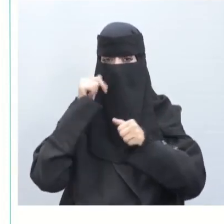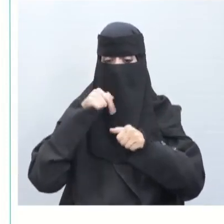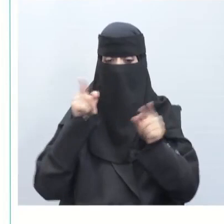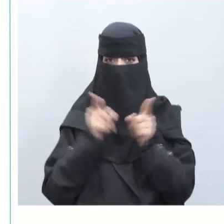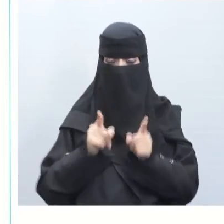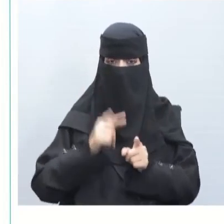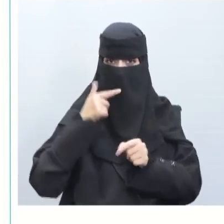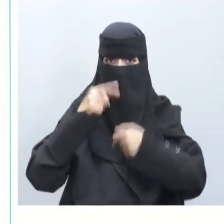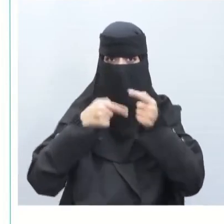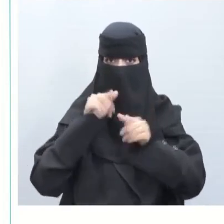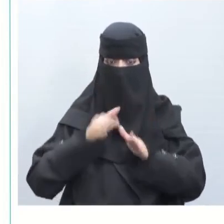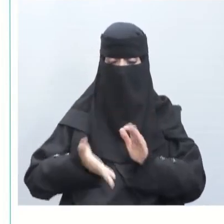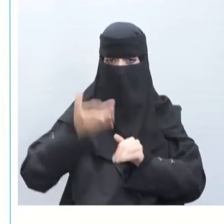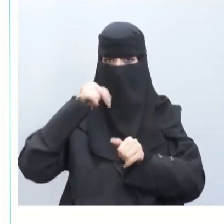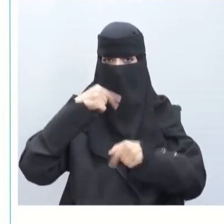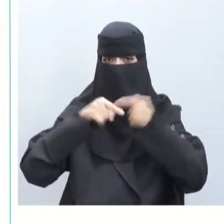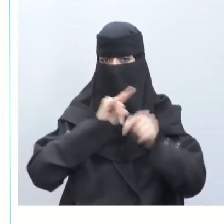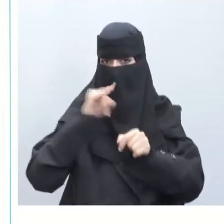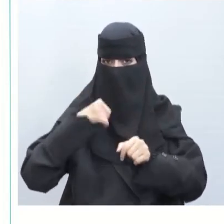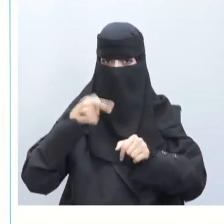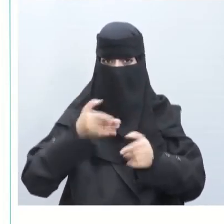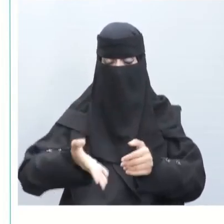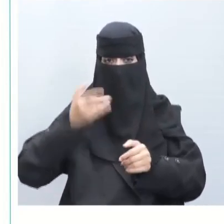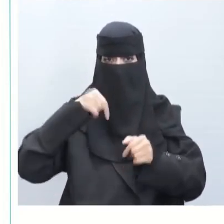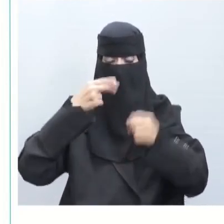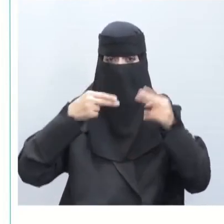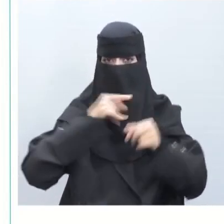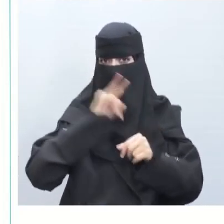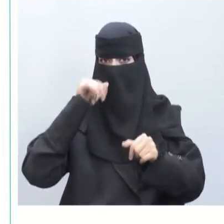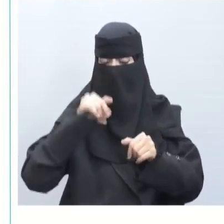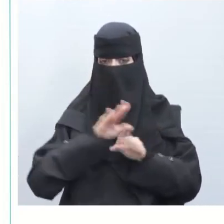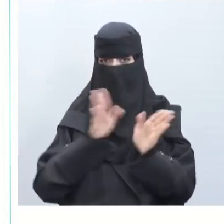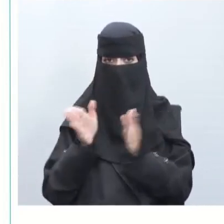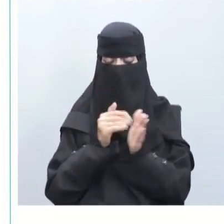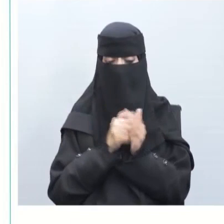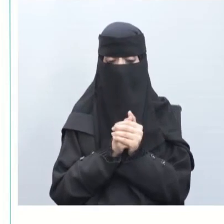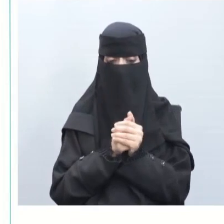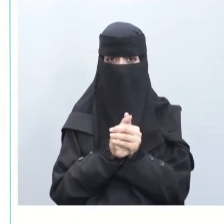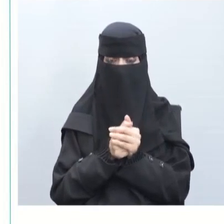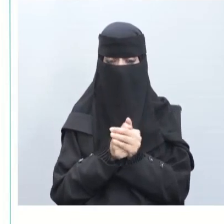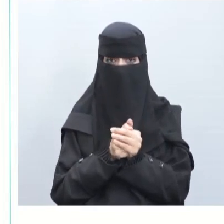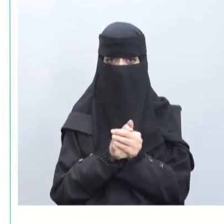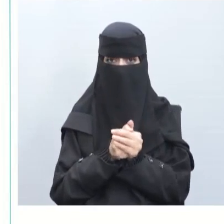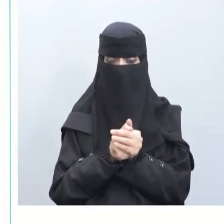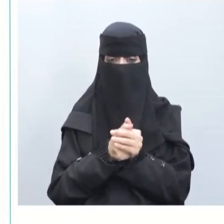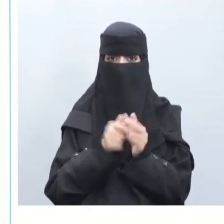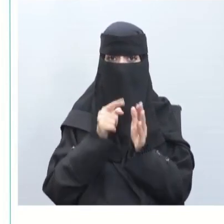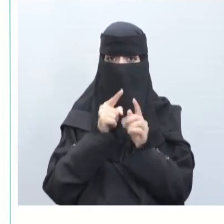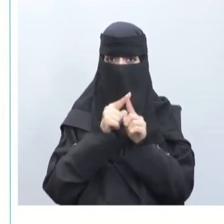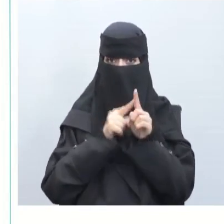حظ اختيار دائما باقامه فعاليه غير مستدامه او اقامه فعاليه او عدم اقامه فعاليه على الاطلاق بمعنى